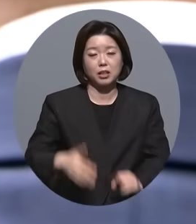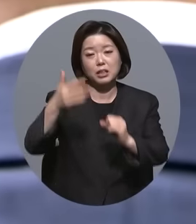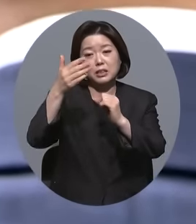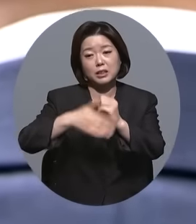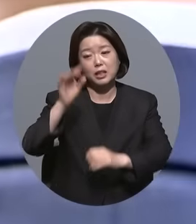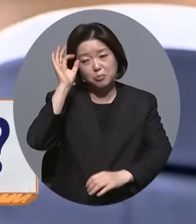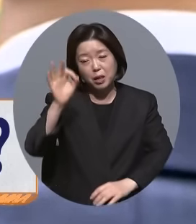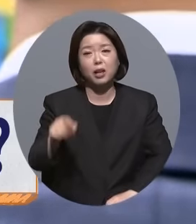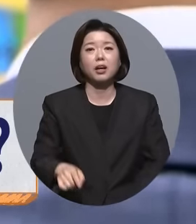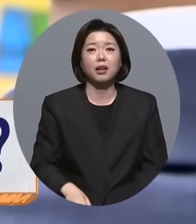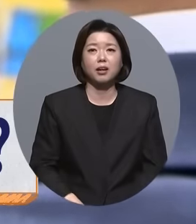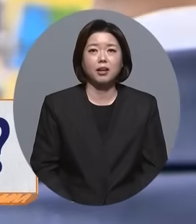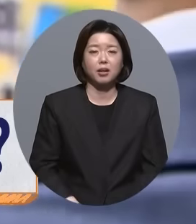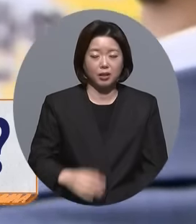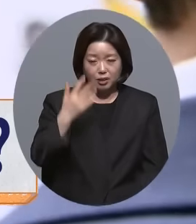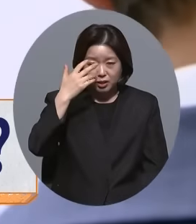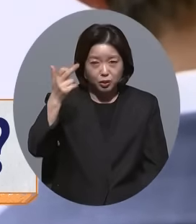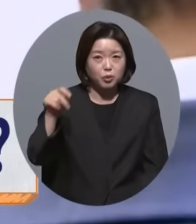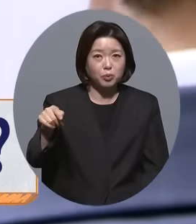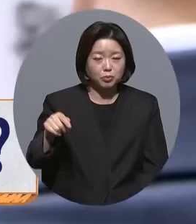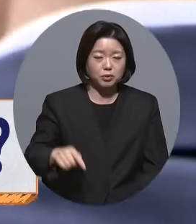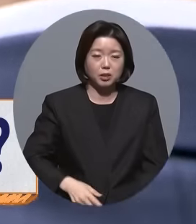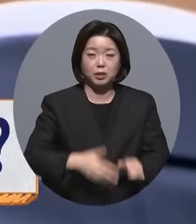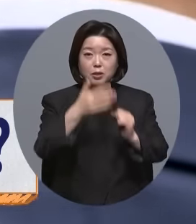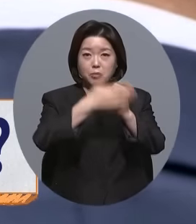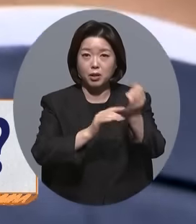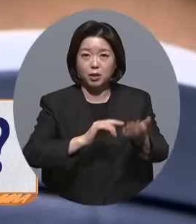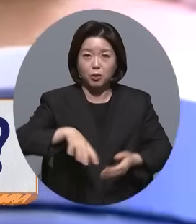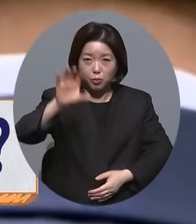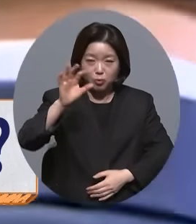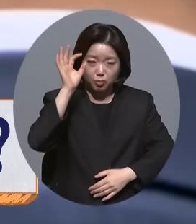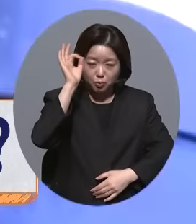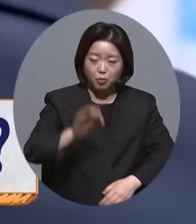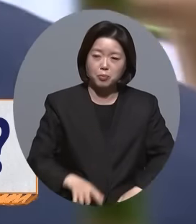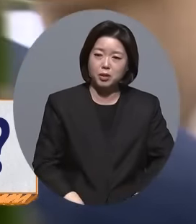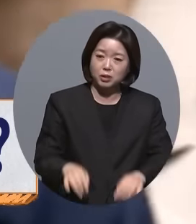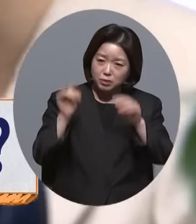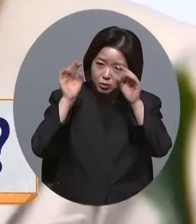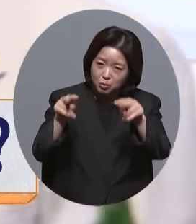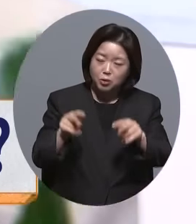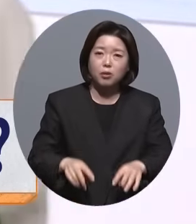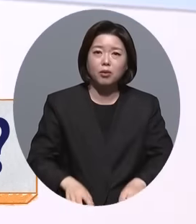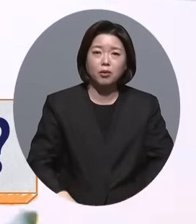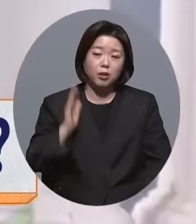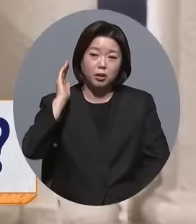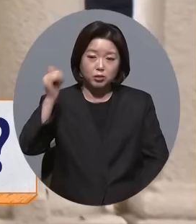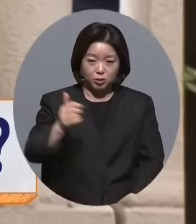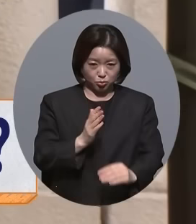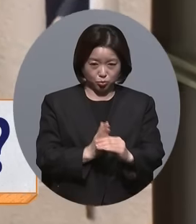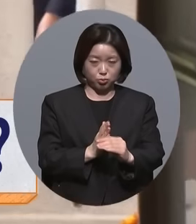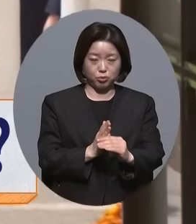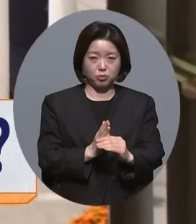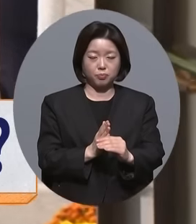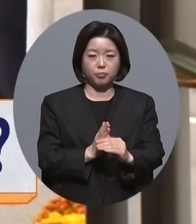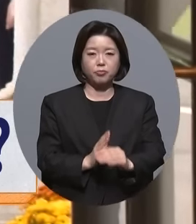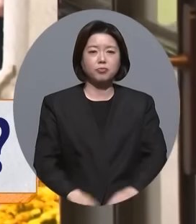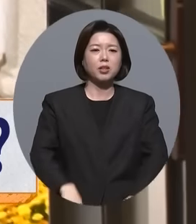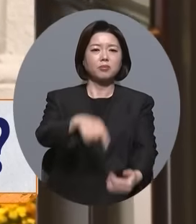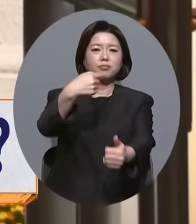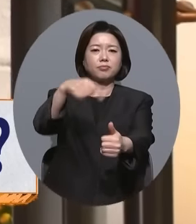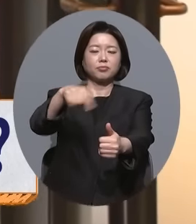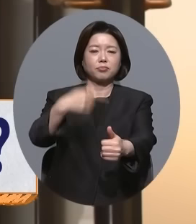보십시오. 그 용산에서 그 배포한 사진을 보면 그리고 영상을 보면 대통령을 중심에 놓고 마치